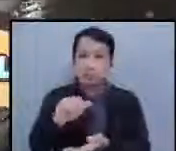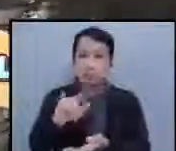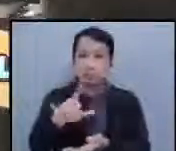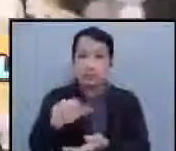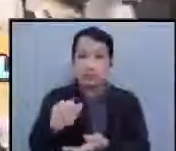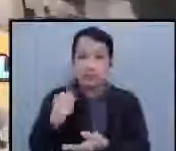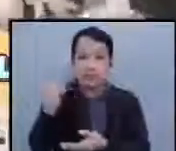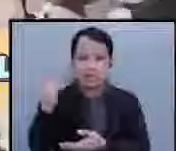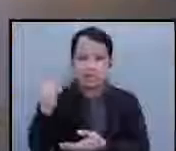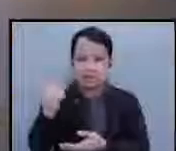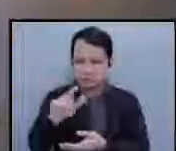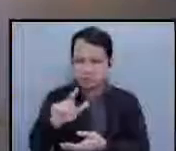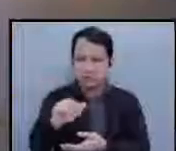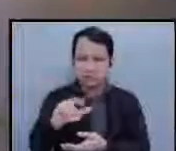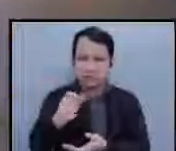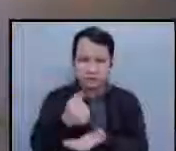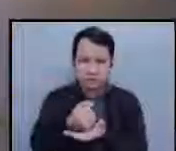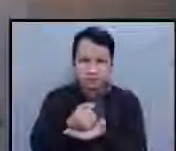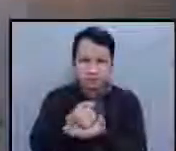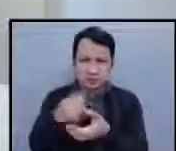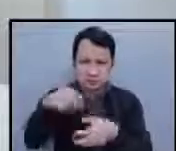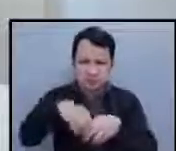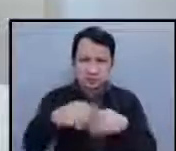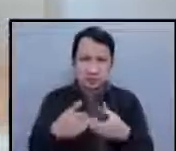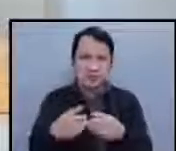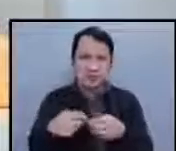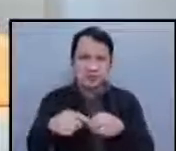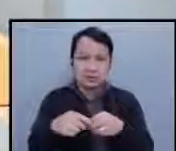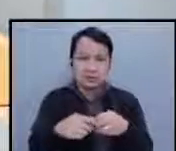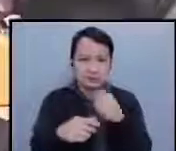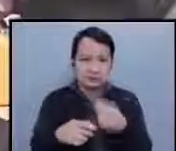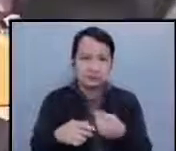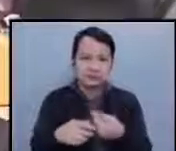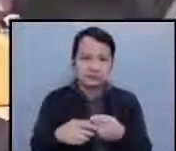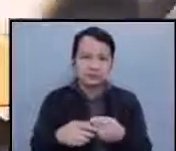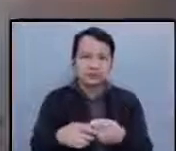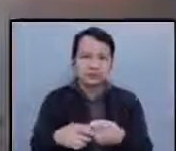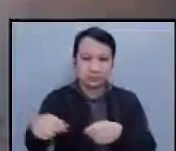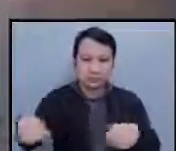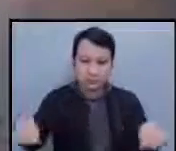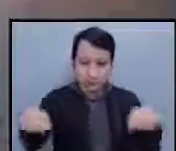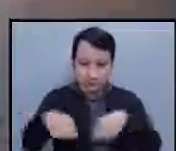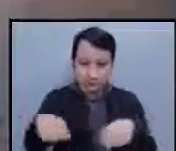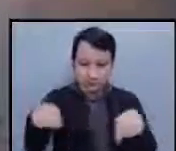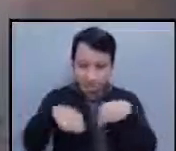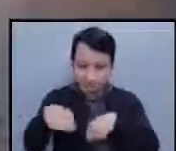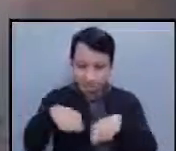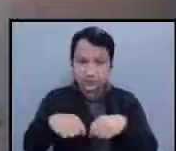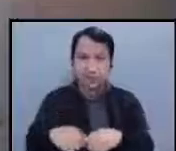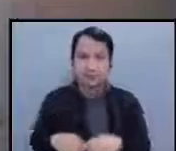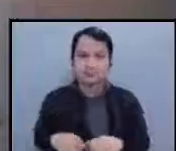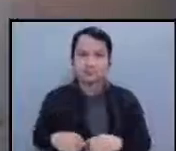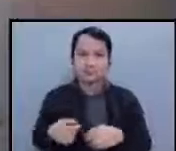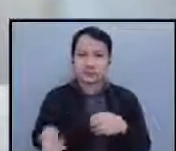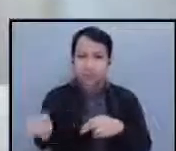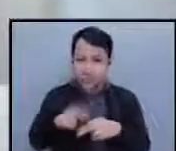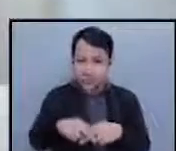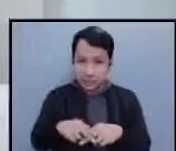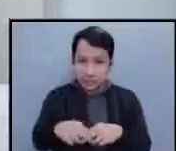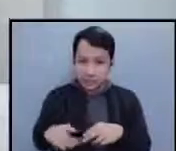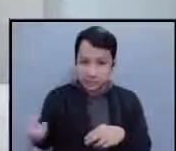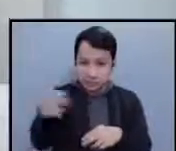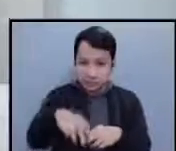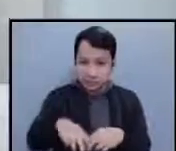dilaw. Katapos nito, lagay na natin yung luya natin. So we can add the green